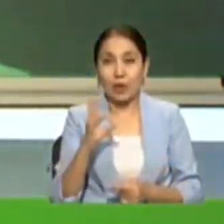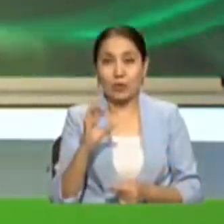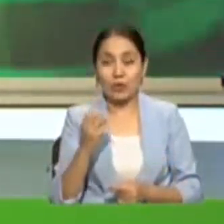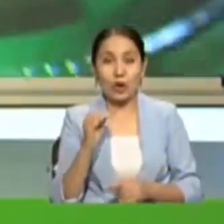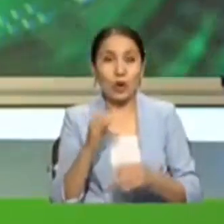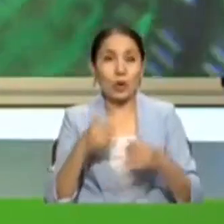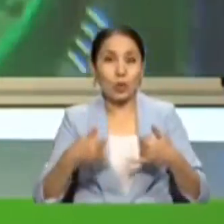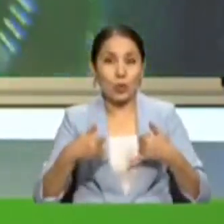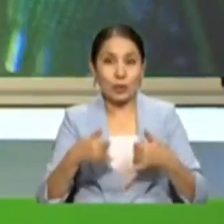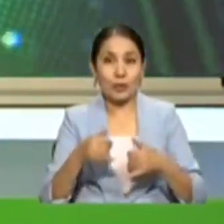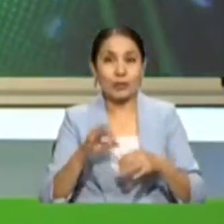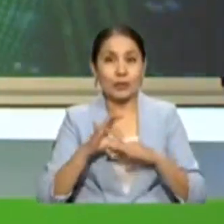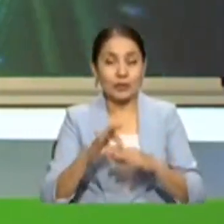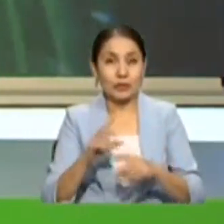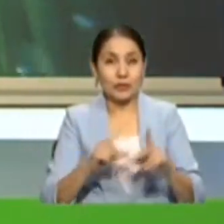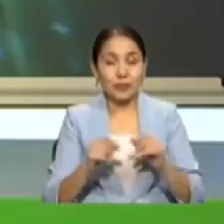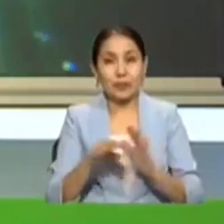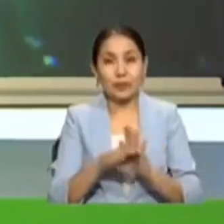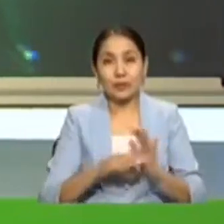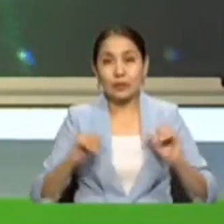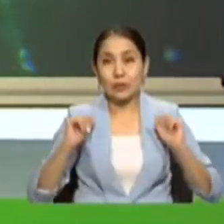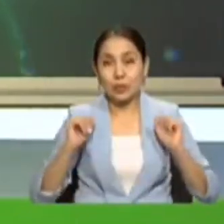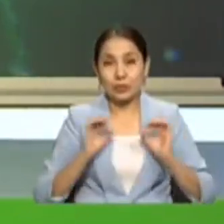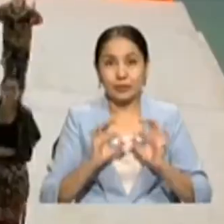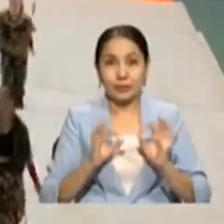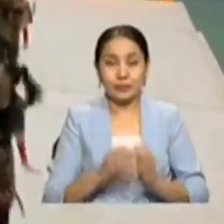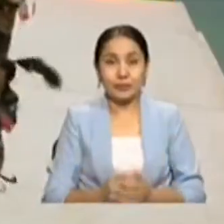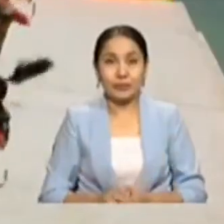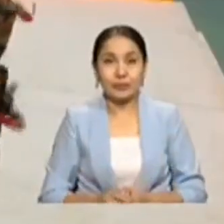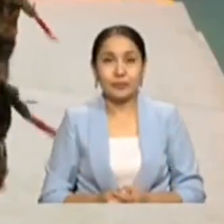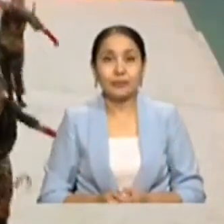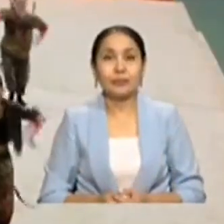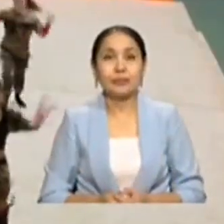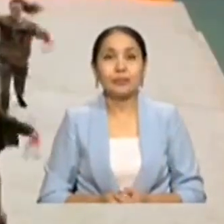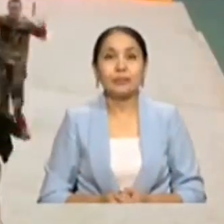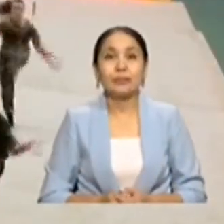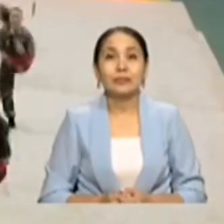Osiyo Kubogi saralashiga qur'a tashlandi. Dasturimizda sport xabarlari.